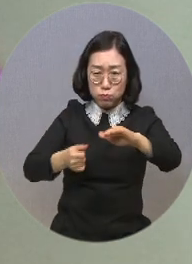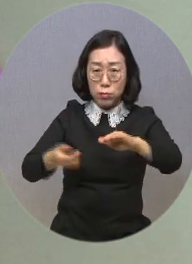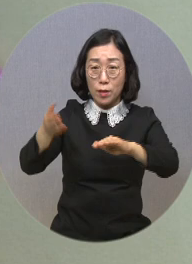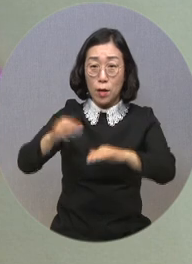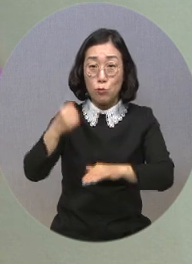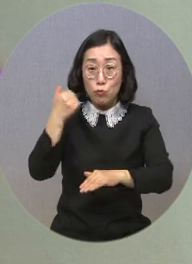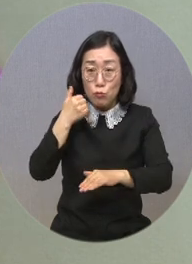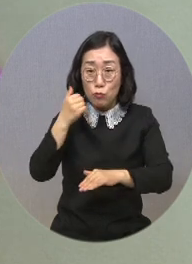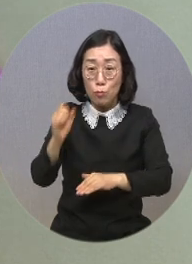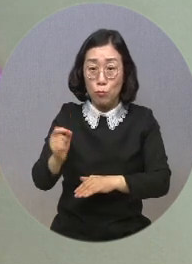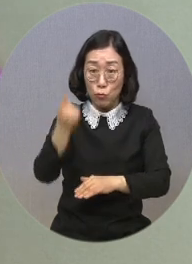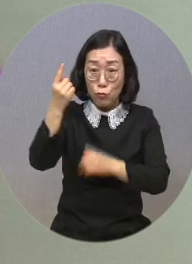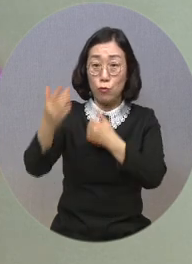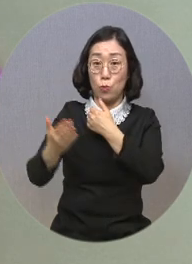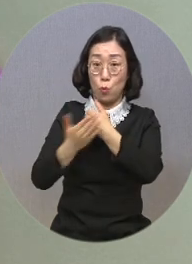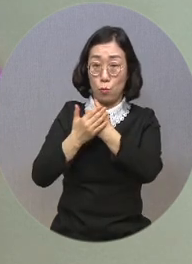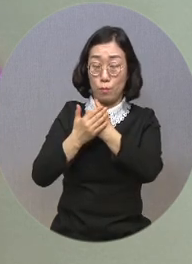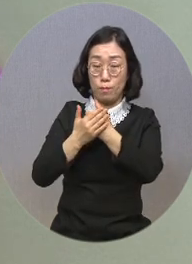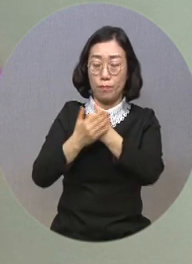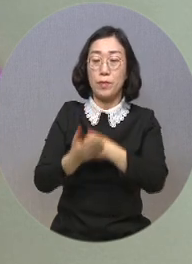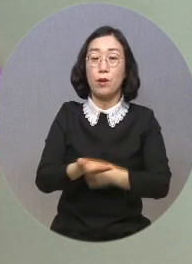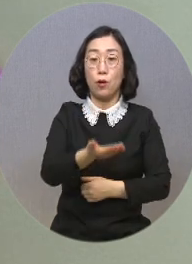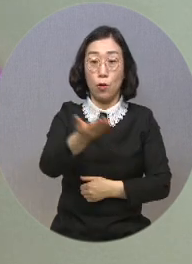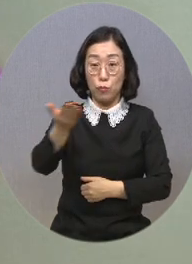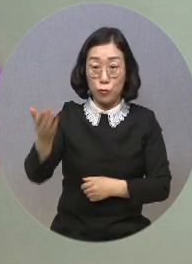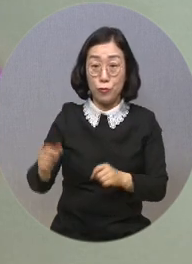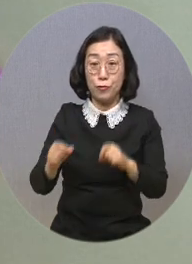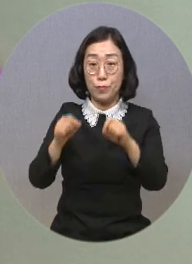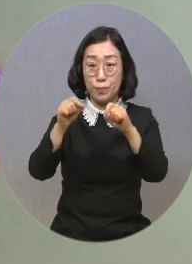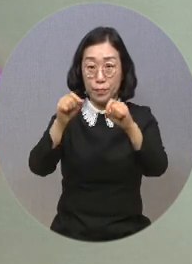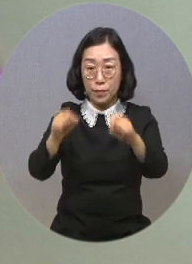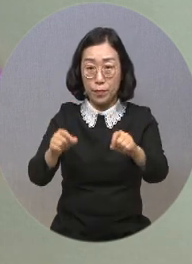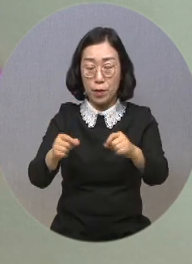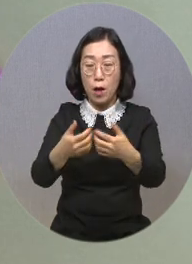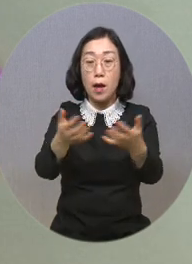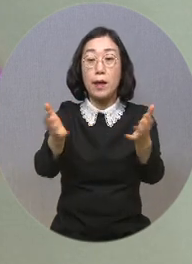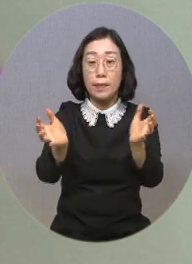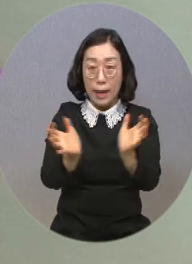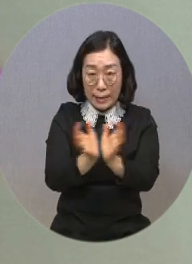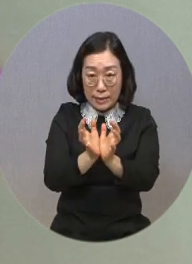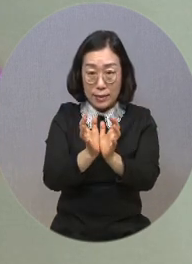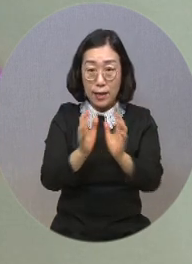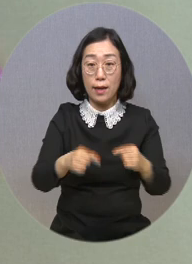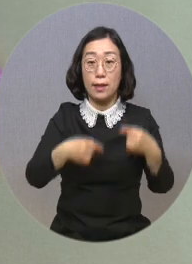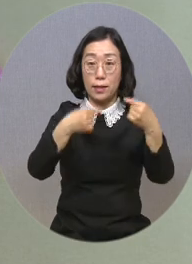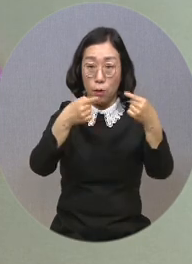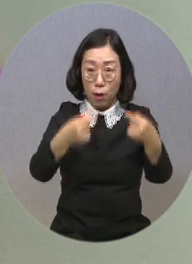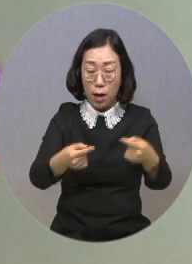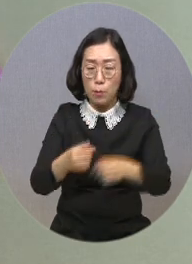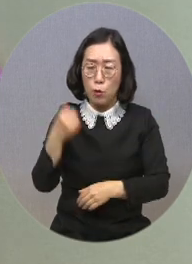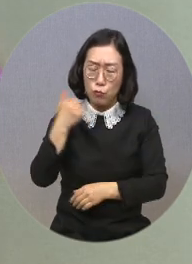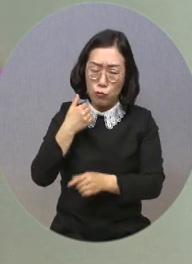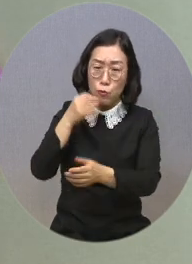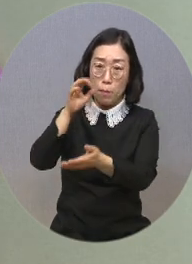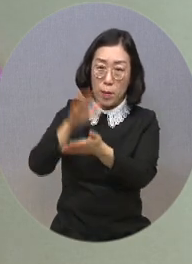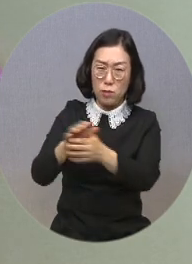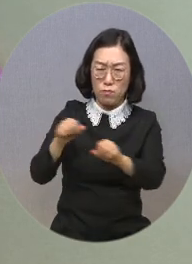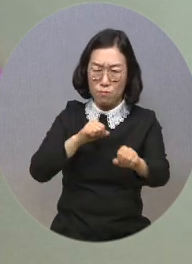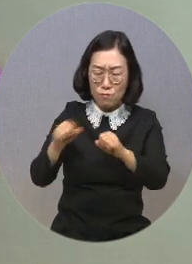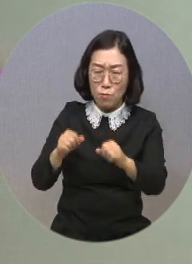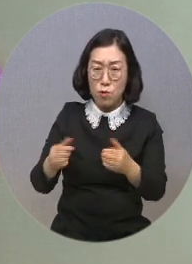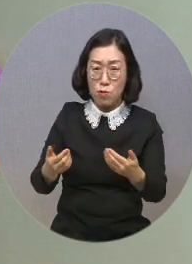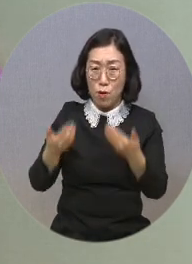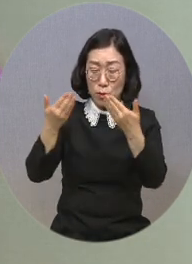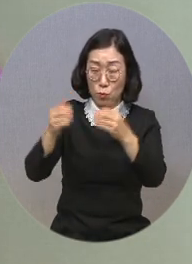됐지 않습니까? 여러분들도 봉사단체를 두들기셔도 되고요. 또 누군가 열정적인 사람들을 좀